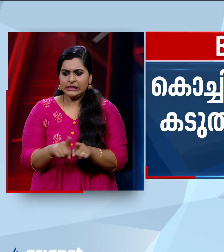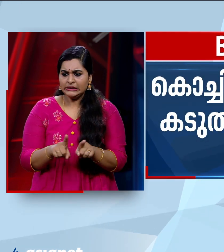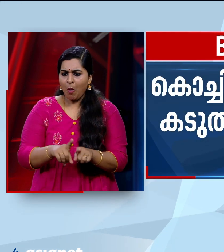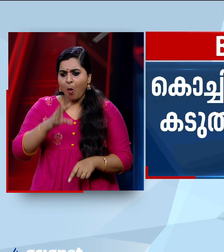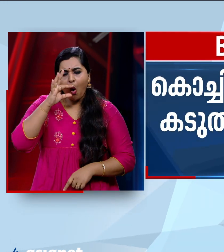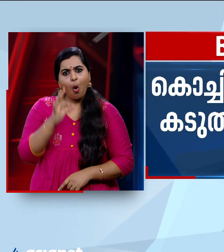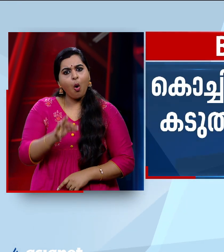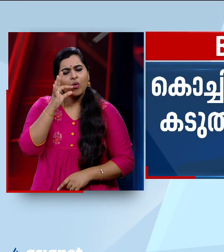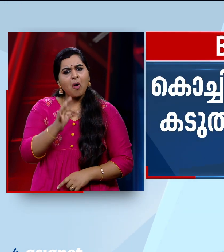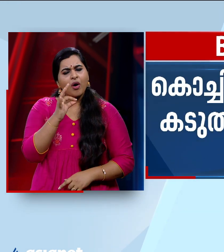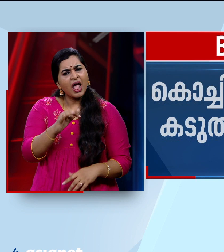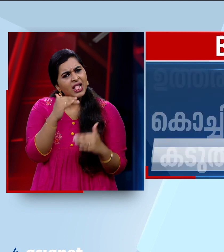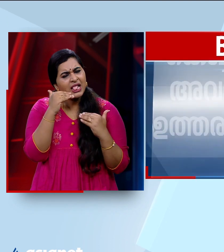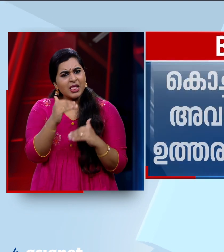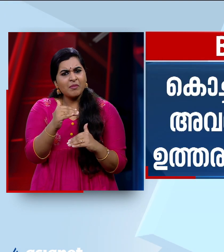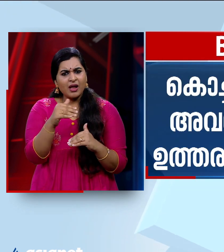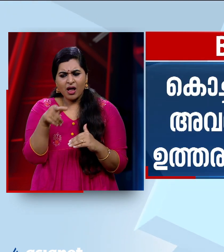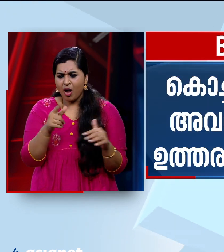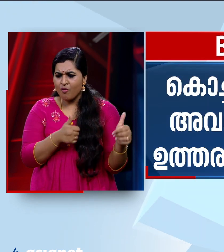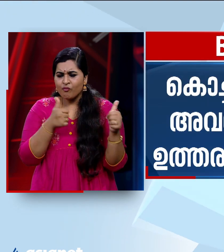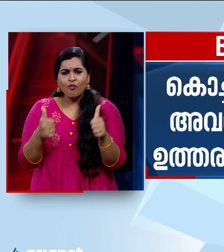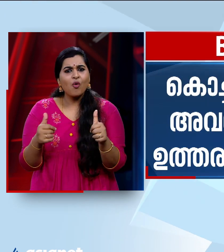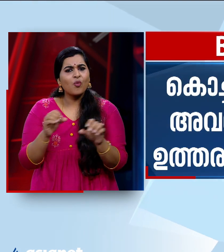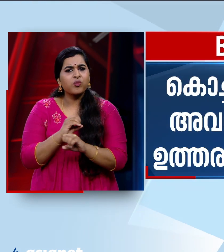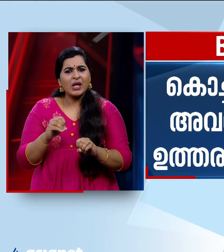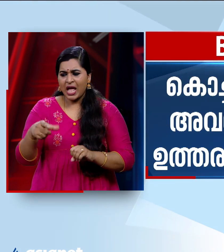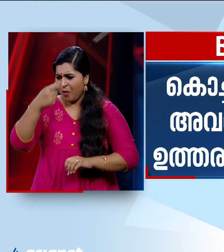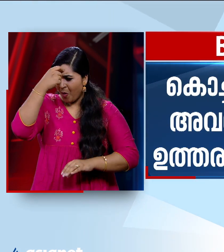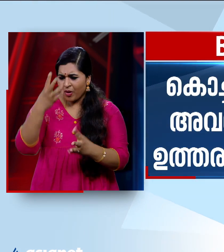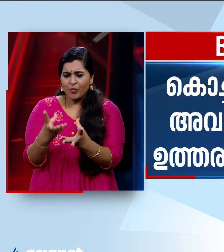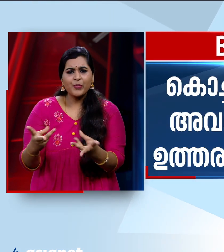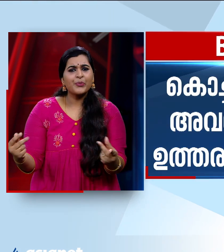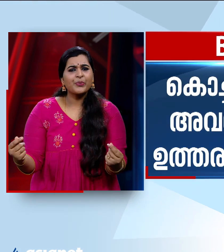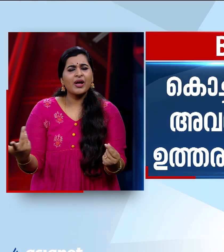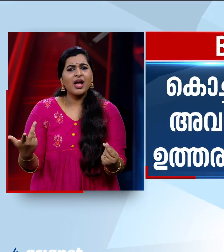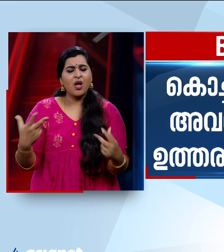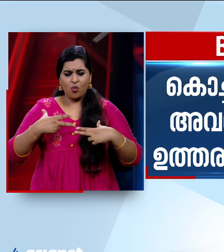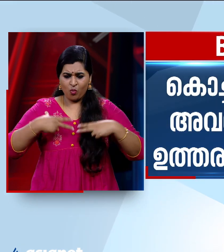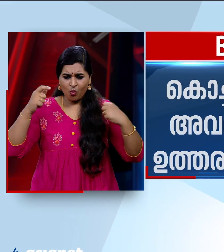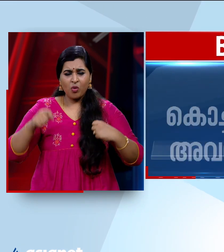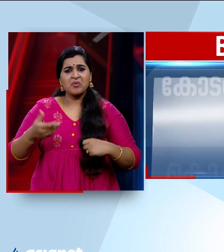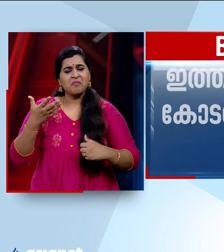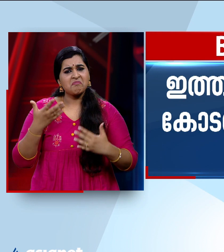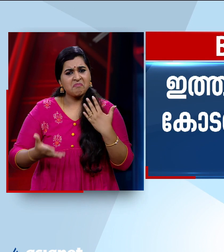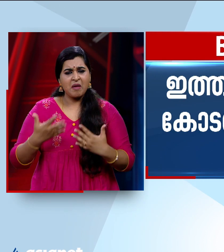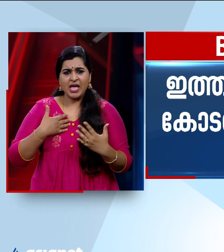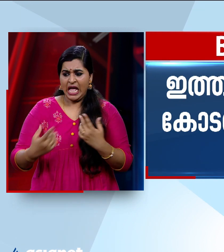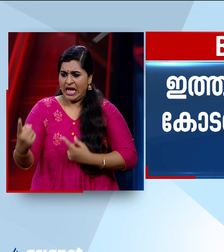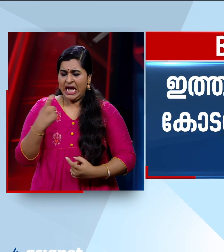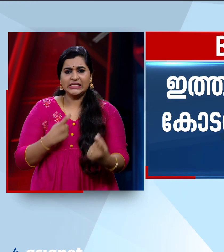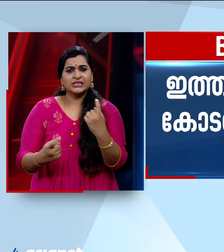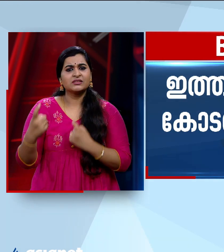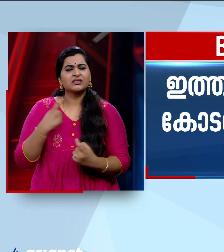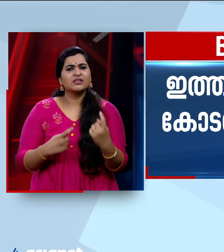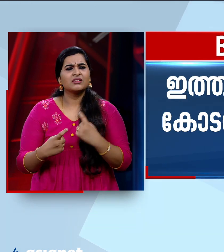ഉത്തരവുകൾ മാത്രമായി നിലനിൽക്കുകയും കാര്യങ്ങൾ നടപ്പാക്കാതെ വരികയും ചെയ്യുമ്പോൾ കോടതിക്കെതിരെ പോലും വിമർശനം ഉയരുന്ന സാഹചര്യം ഉണ്ടാകുന്നു. ഇത്തരമൊരു ഘട്ടത്തിൽ എന്തിനാണ്